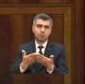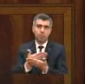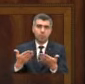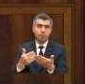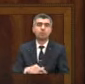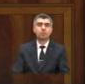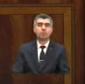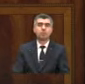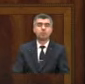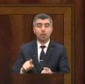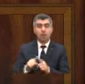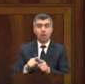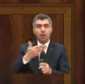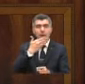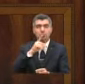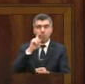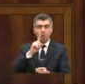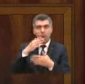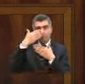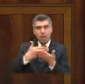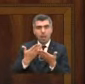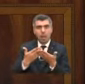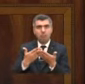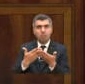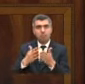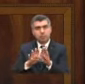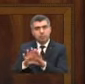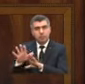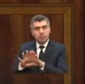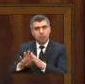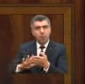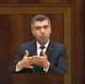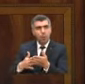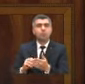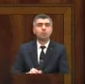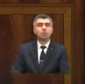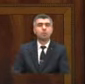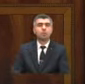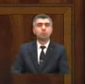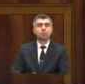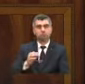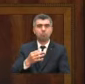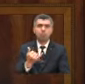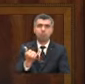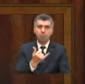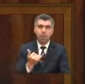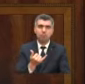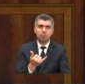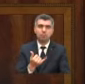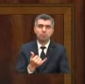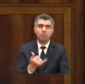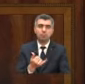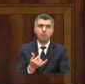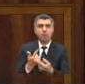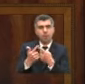لله بلادنا الحمد لله استطاع أن يدبر هذه المرحلة بتدبير جيد وتدبير حسن، تفادينا